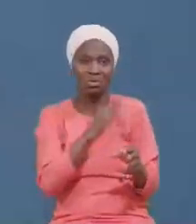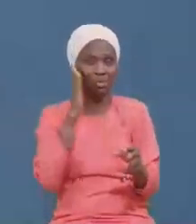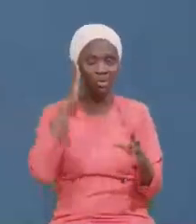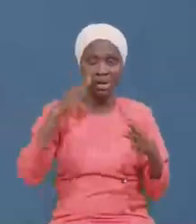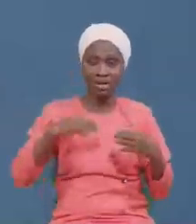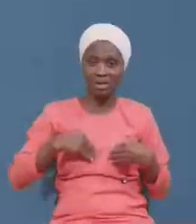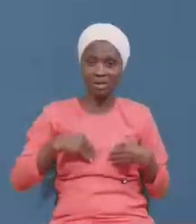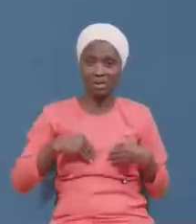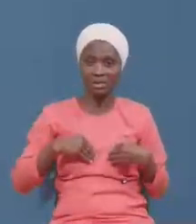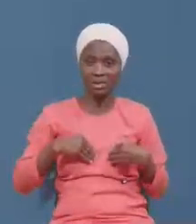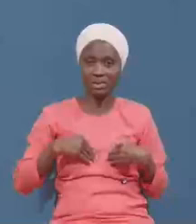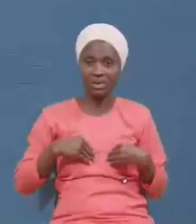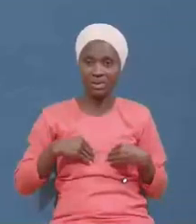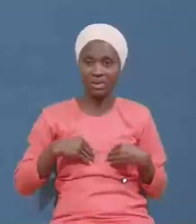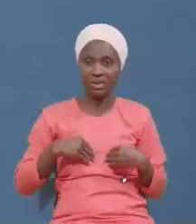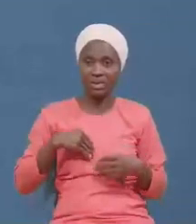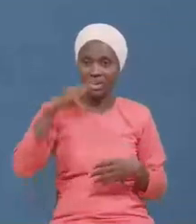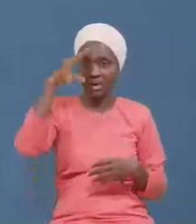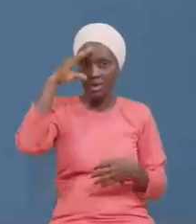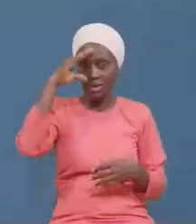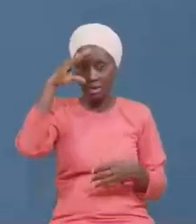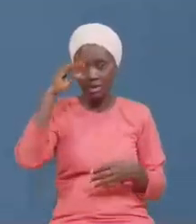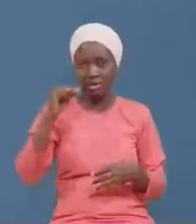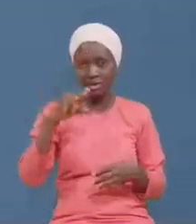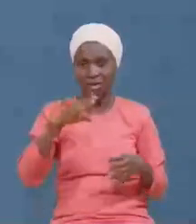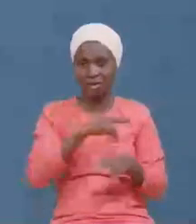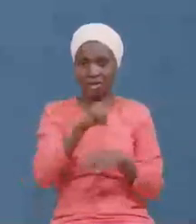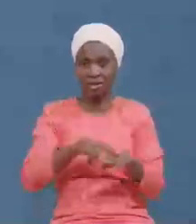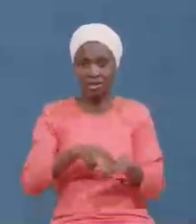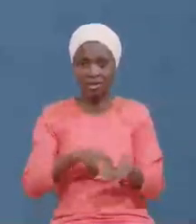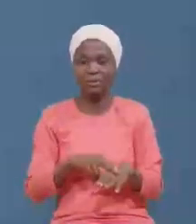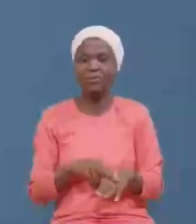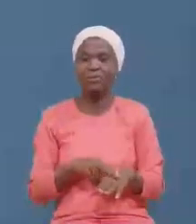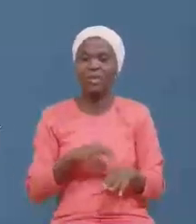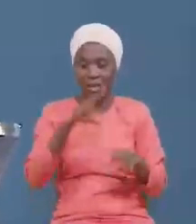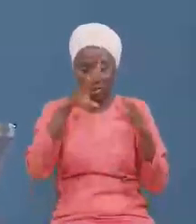vraiment, aucun hôpital ne peut l'accepter pour toucher les patients.